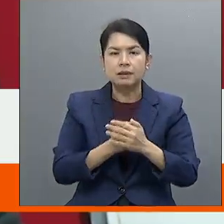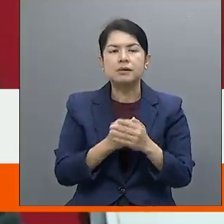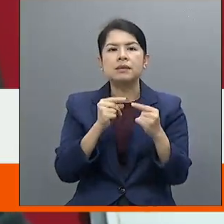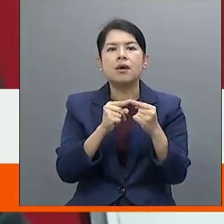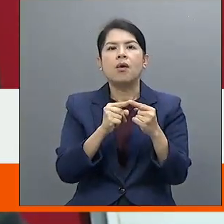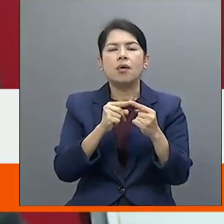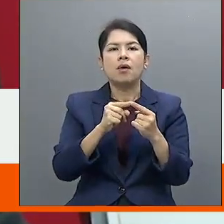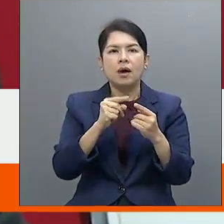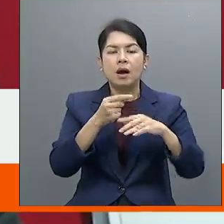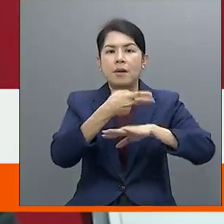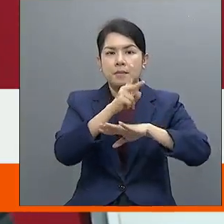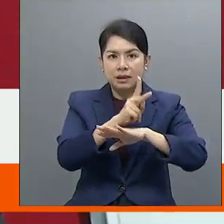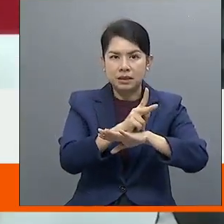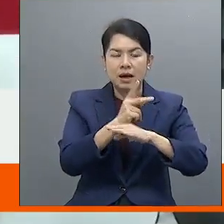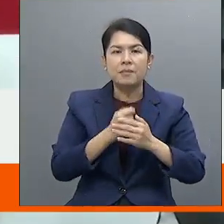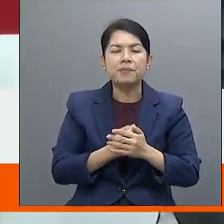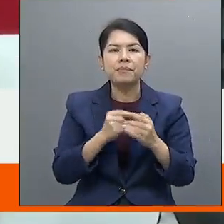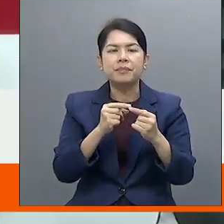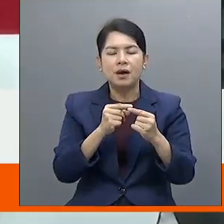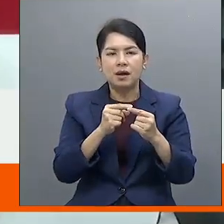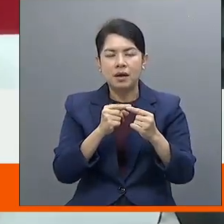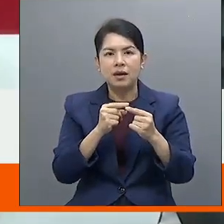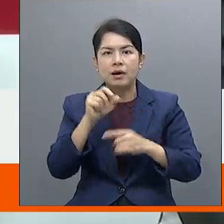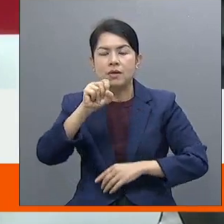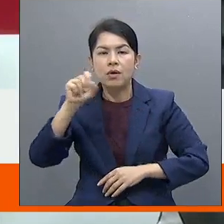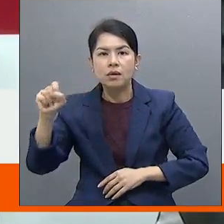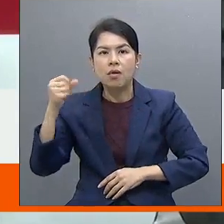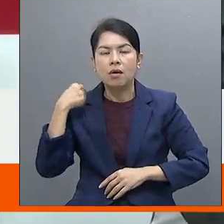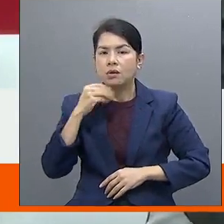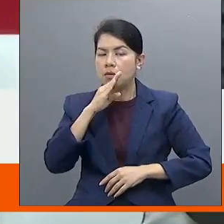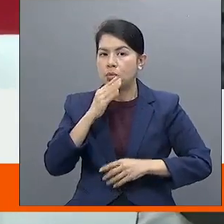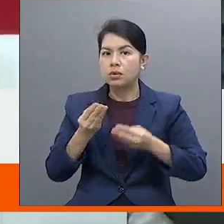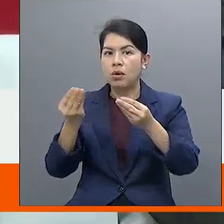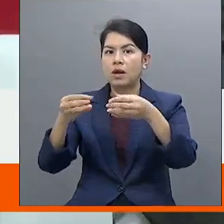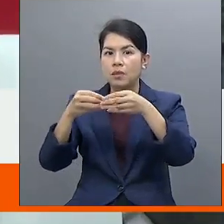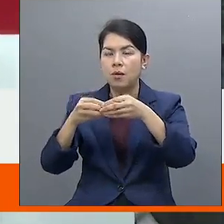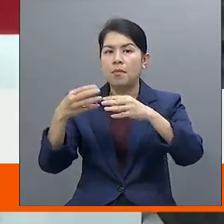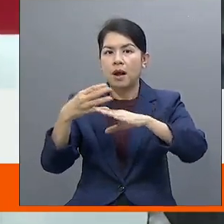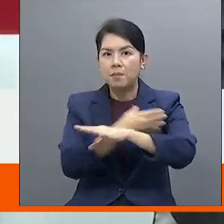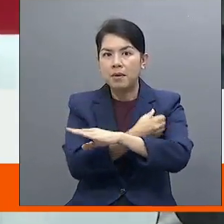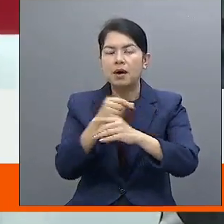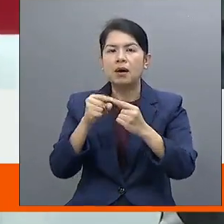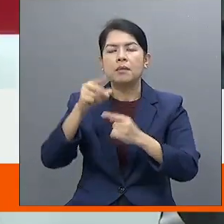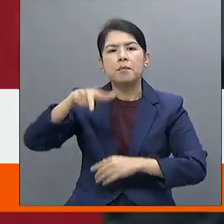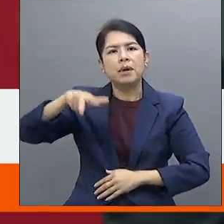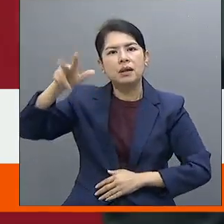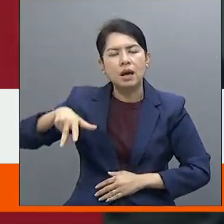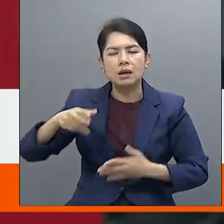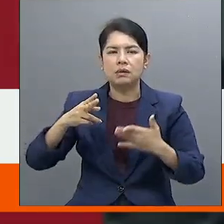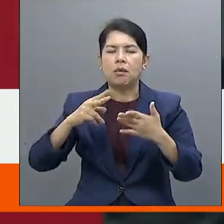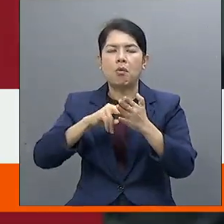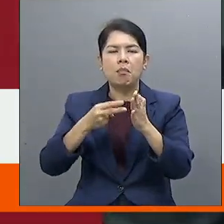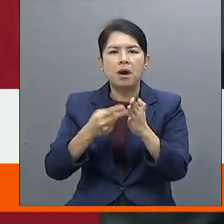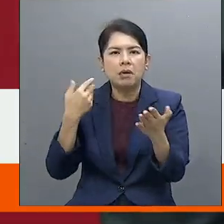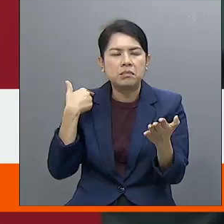นะ ค่ะ ผมบอกให้แล้วอันนี้มันก็มีสัญญาณมาแล้วสภาก้าวไกลเขาก็ไม่พอใจ ค่ะอา